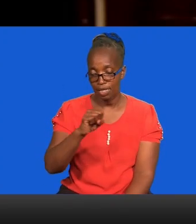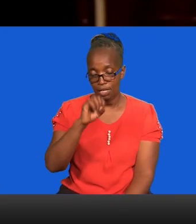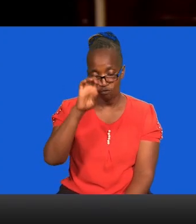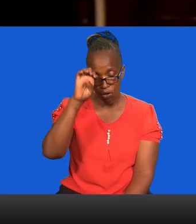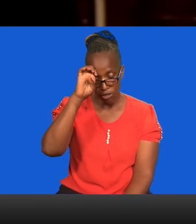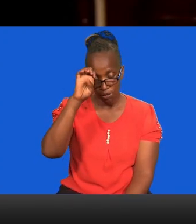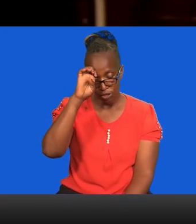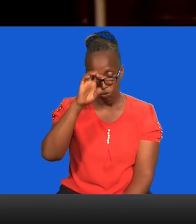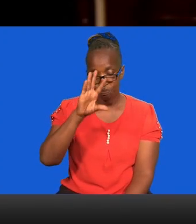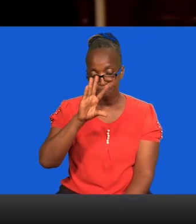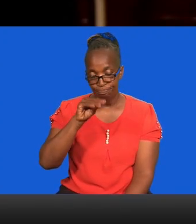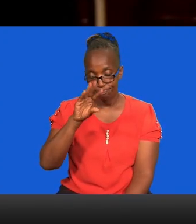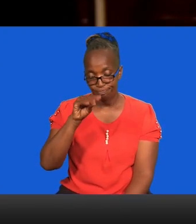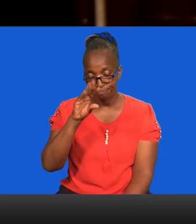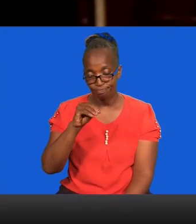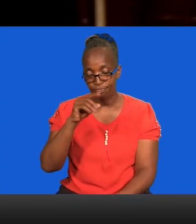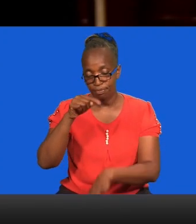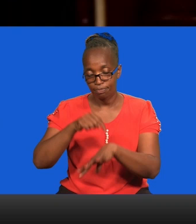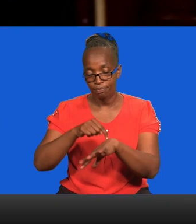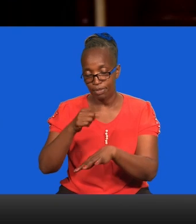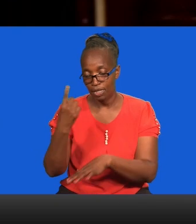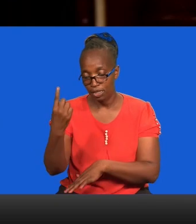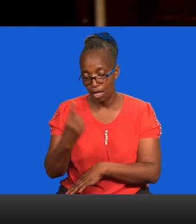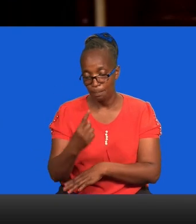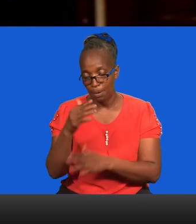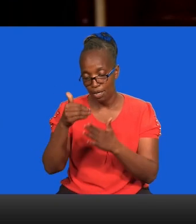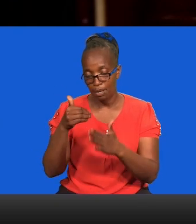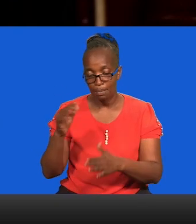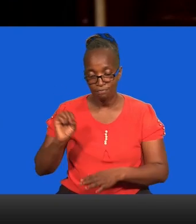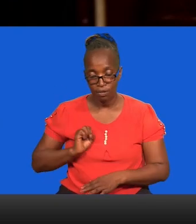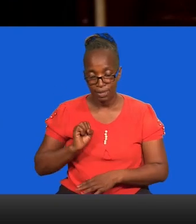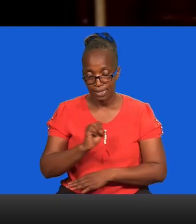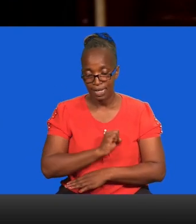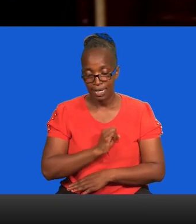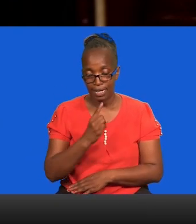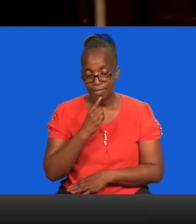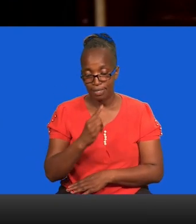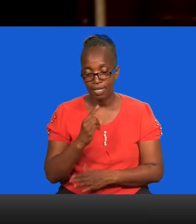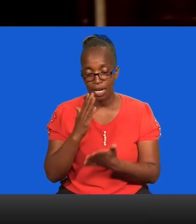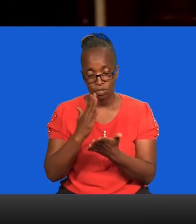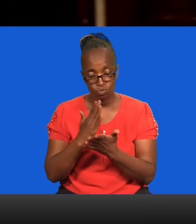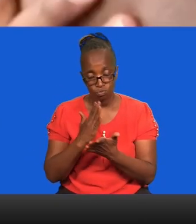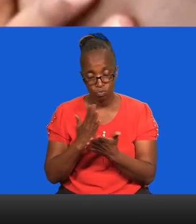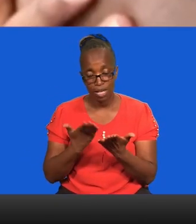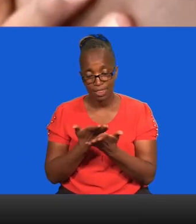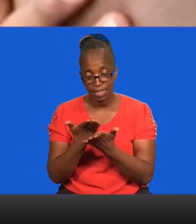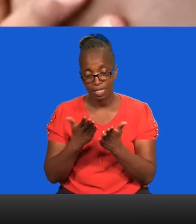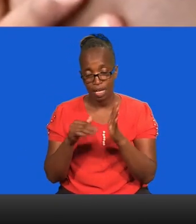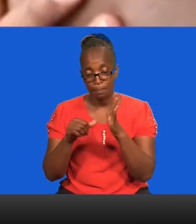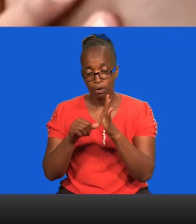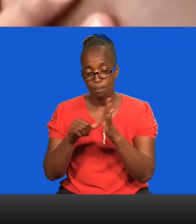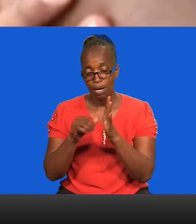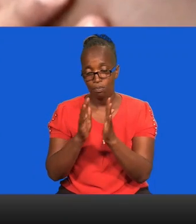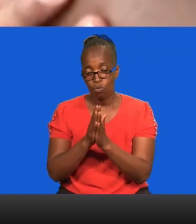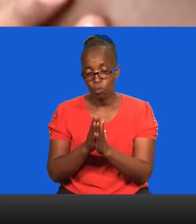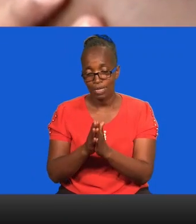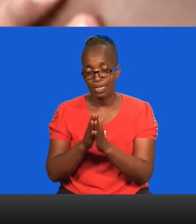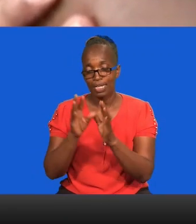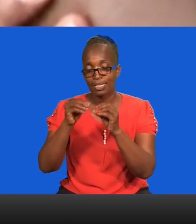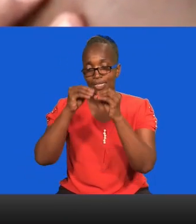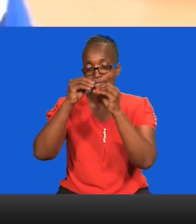Migos akizungumza alipofika mbele ya seneti alifichua kuwa kuna uhaba wa walimu wa sekondari msingi